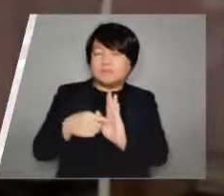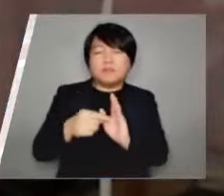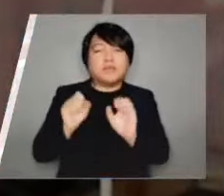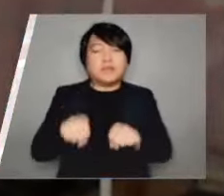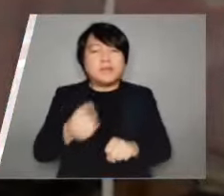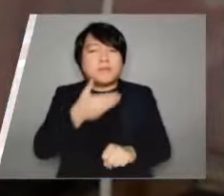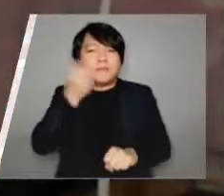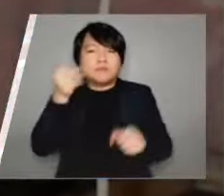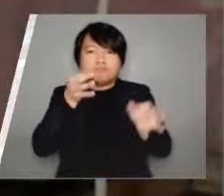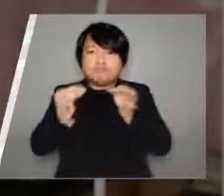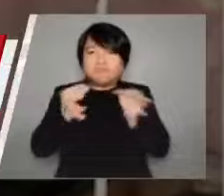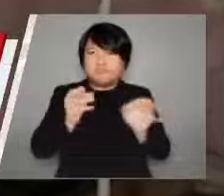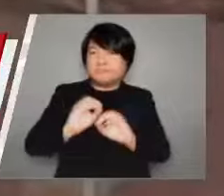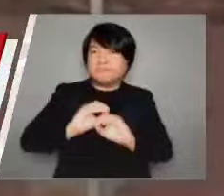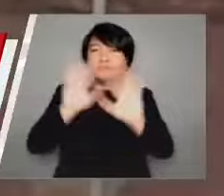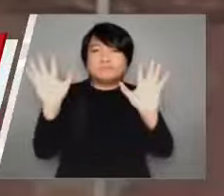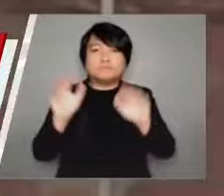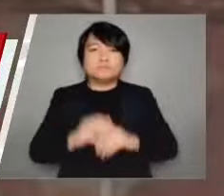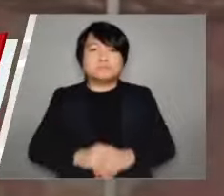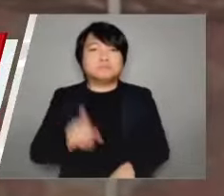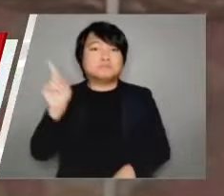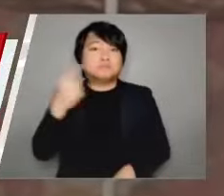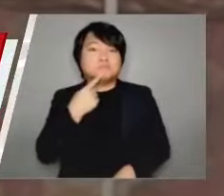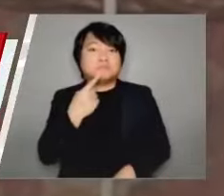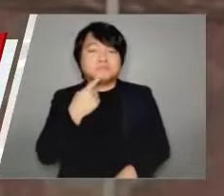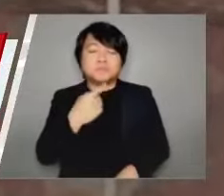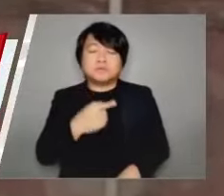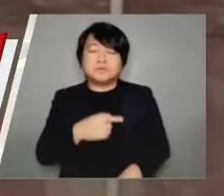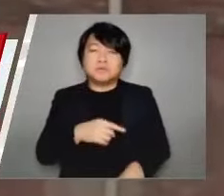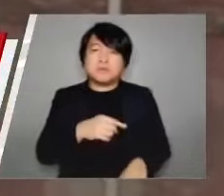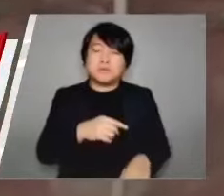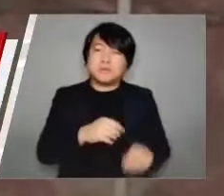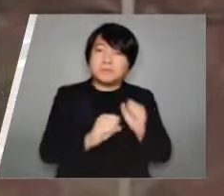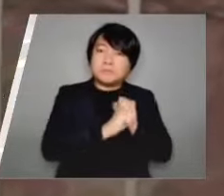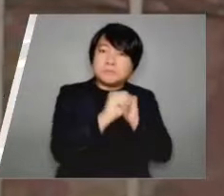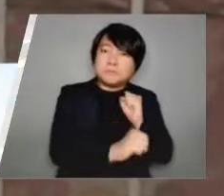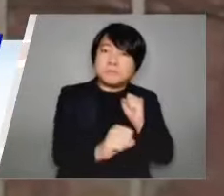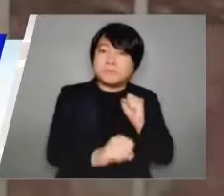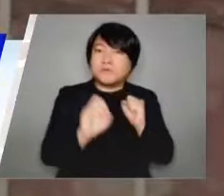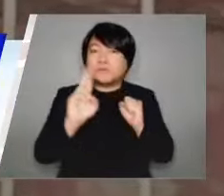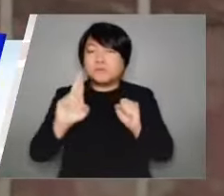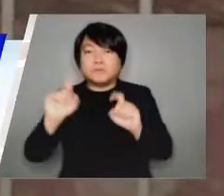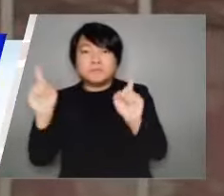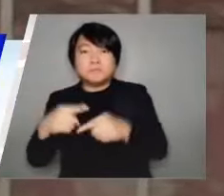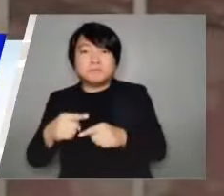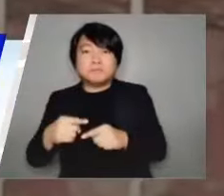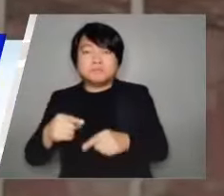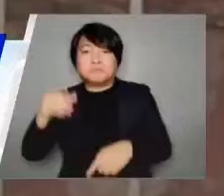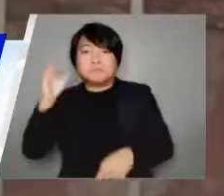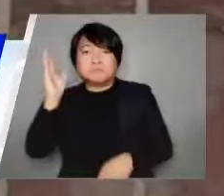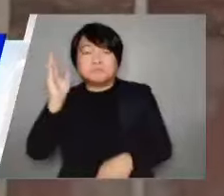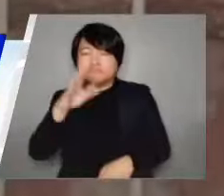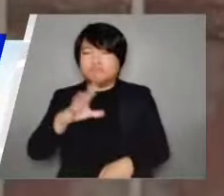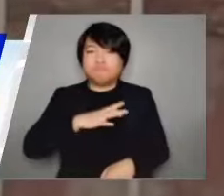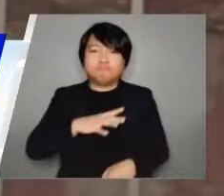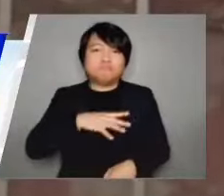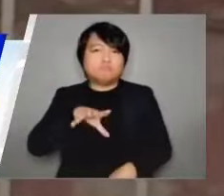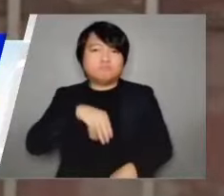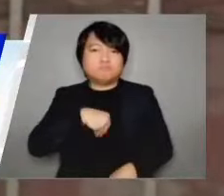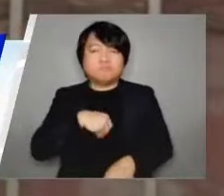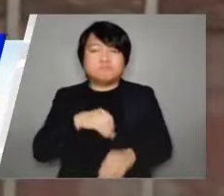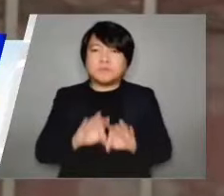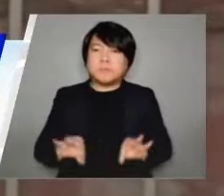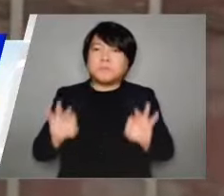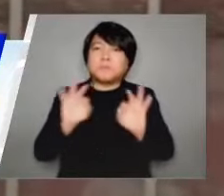kay Maisy yan, okay lang sa akin. Mga payunya sa mga tao na laging isipin medyo,